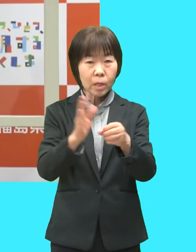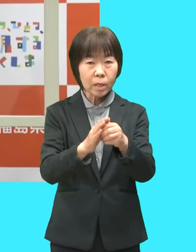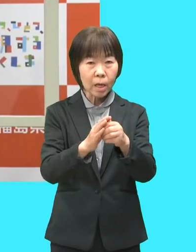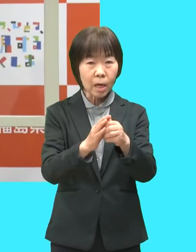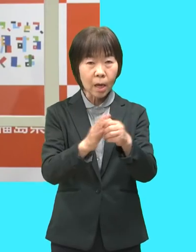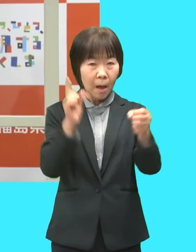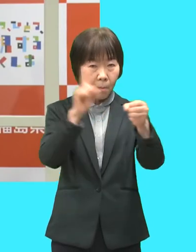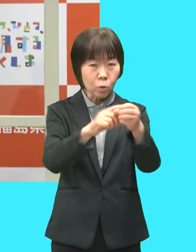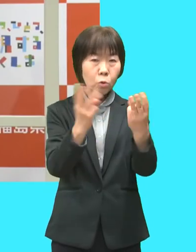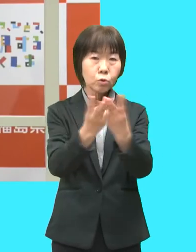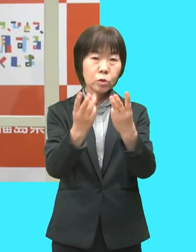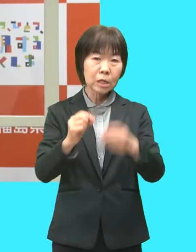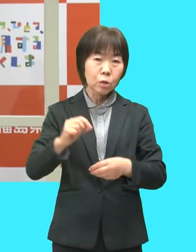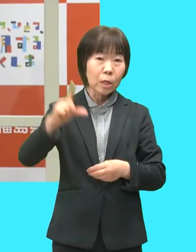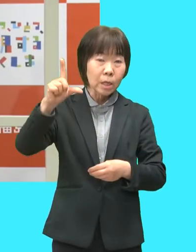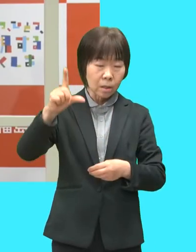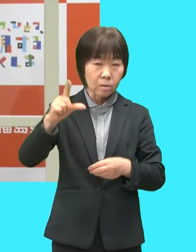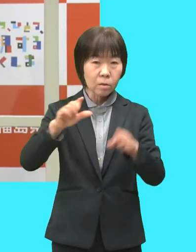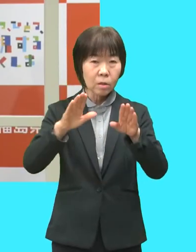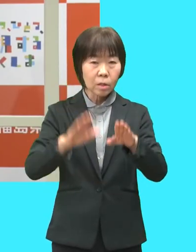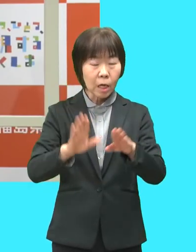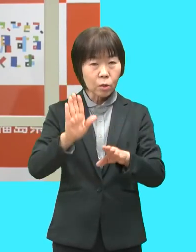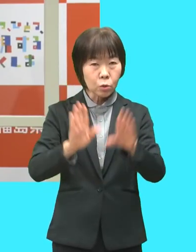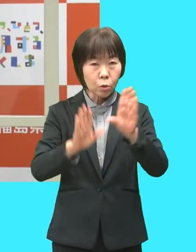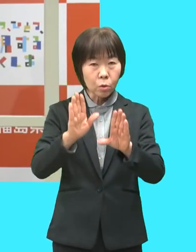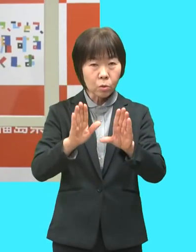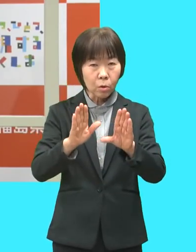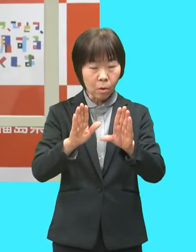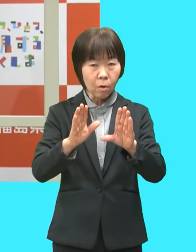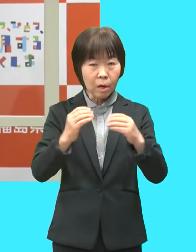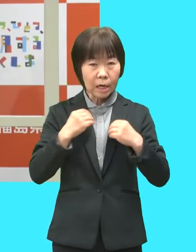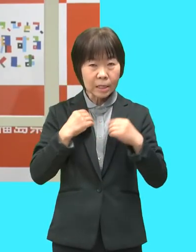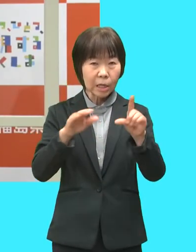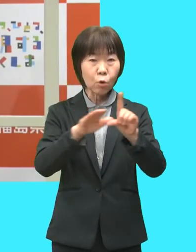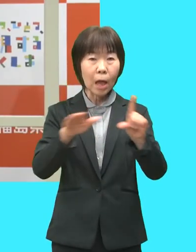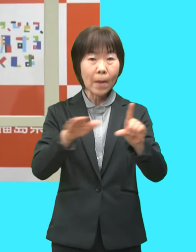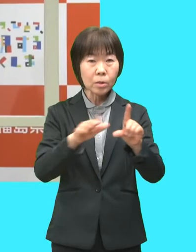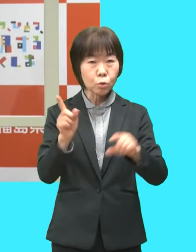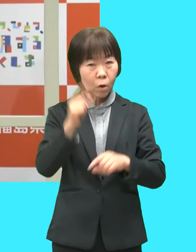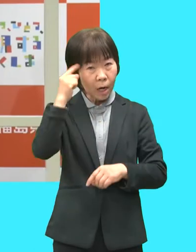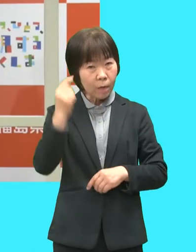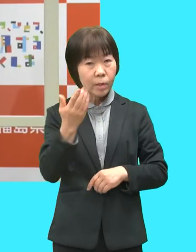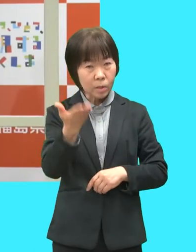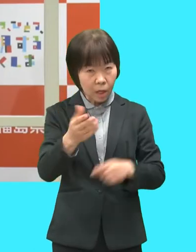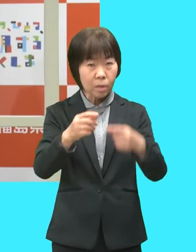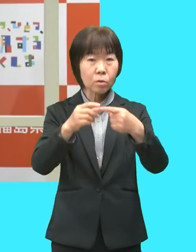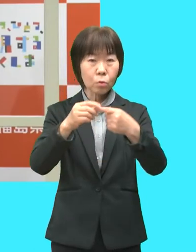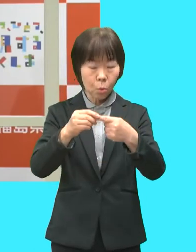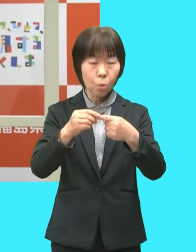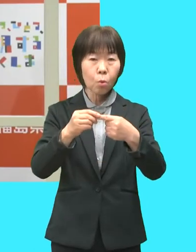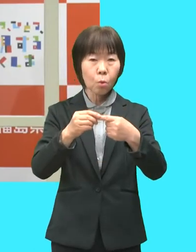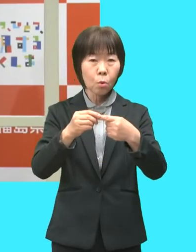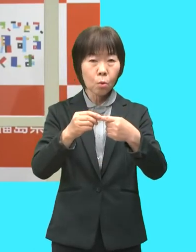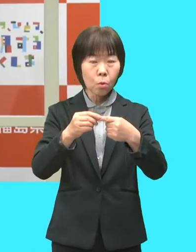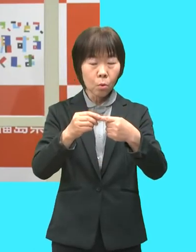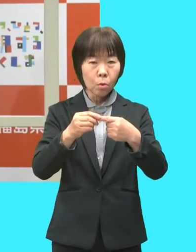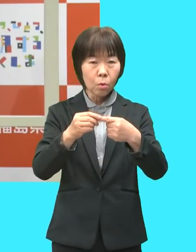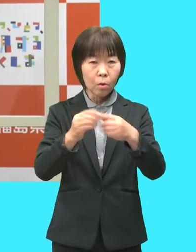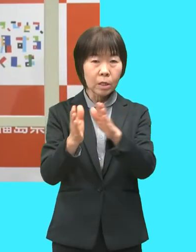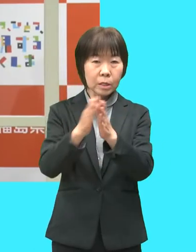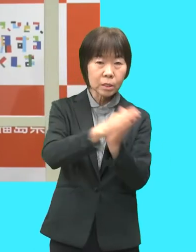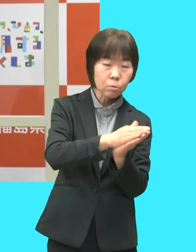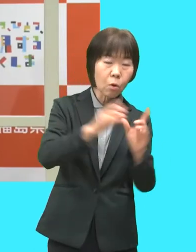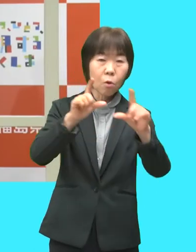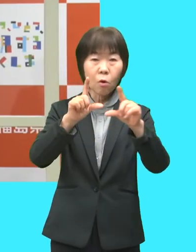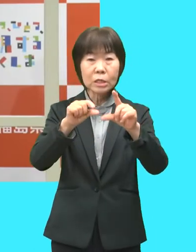がだいぶ上がってきている状況で、はい、現状どう、感染状況のステージにどう捉えていらっしゃるのかというのが一つと、あと死亡率